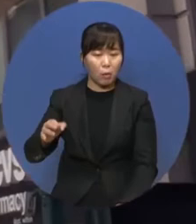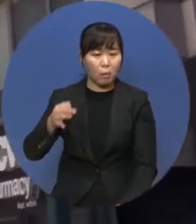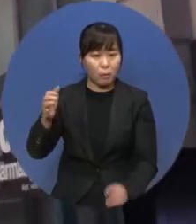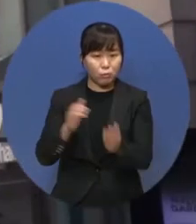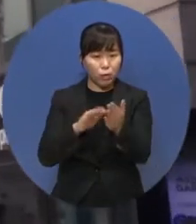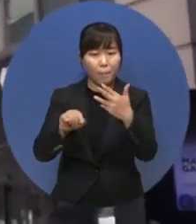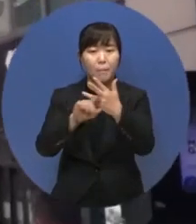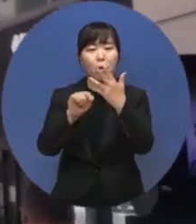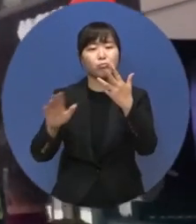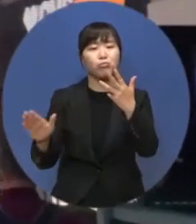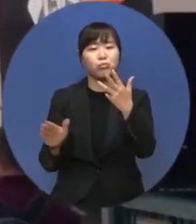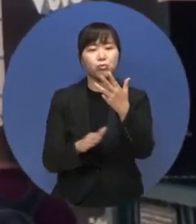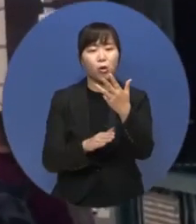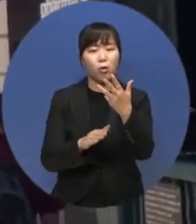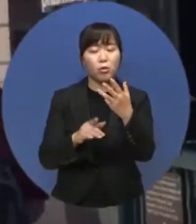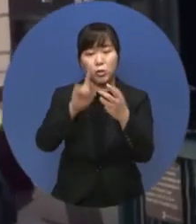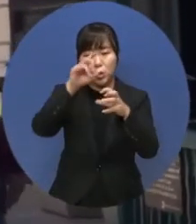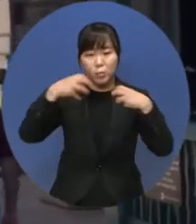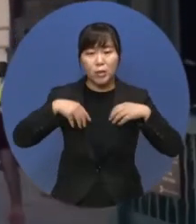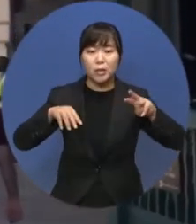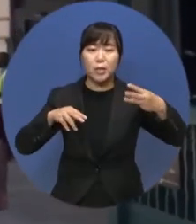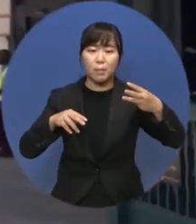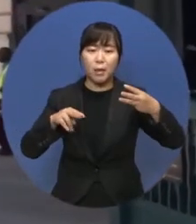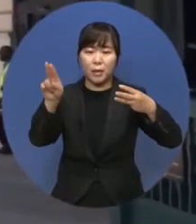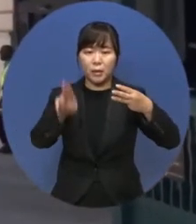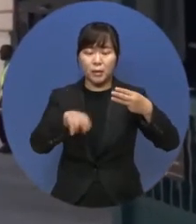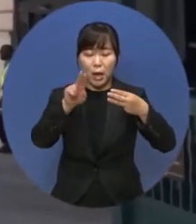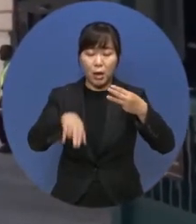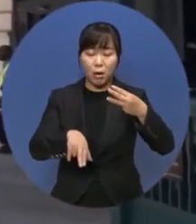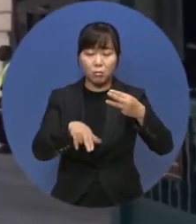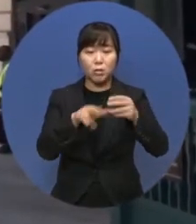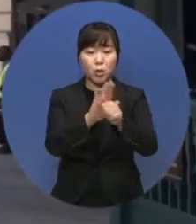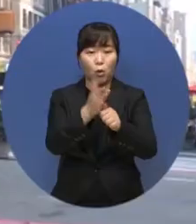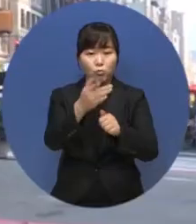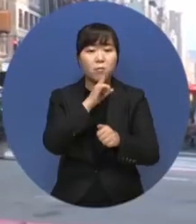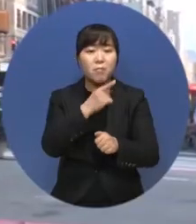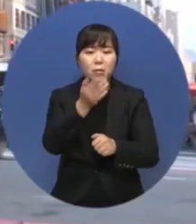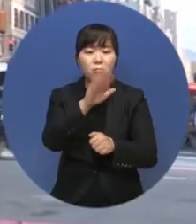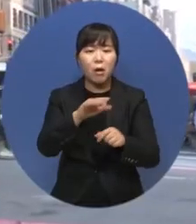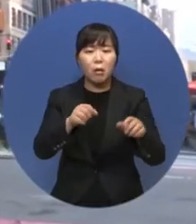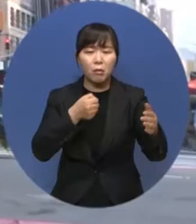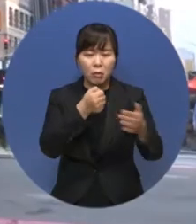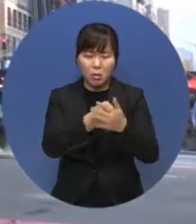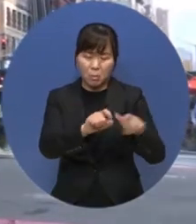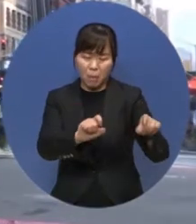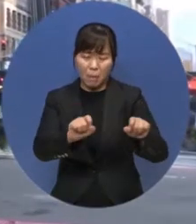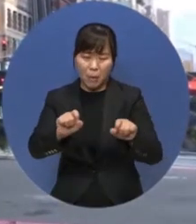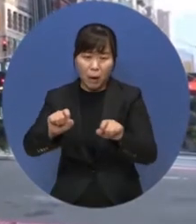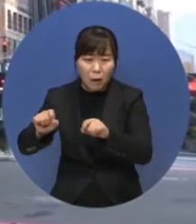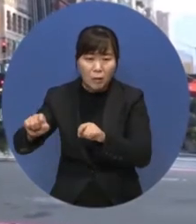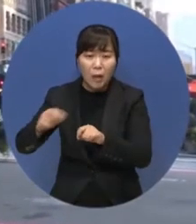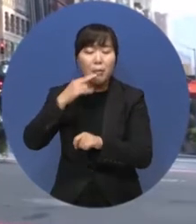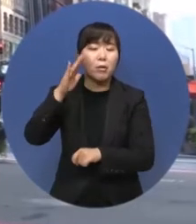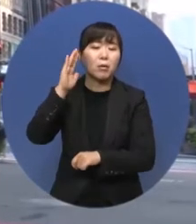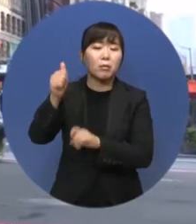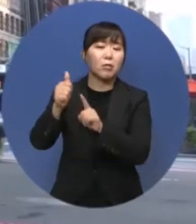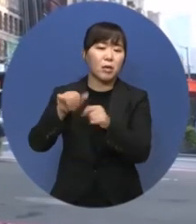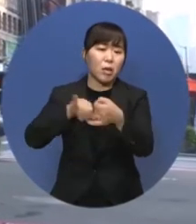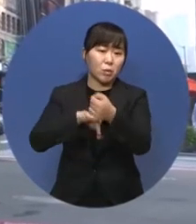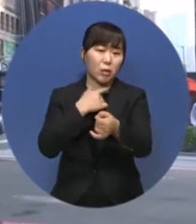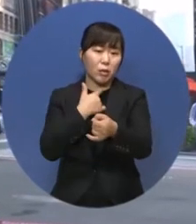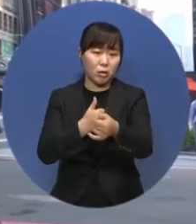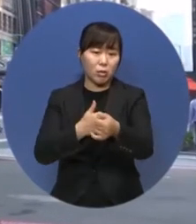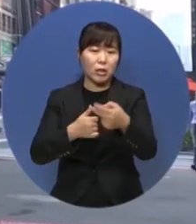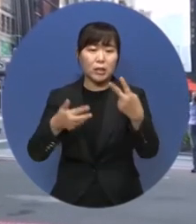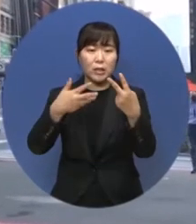후 8월부터 연방정부는 300 달러를 지원하겠다고 했지만 결정을 미루고 있는 상태이며 트럼프 대통령이 약속한